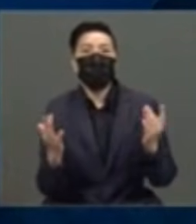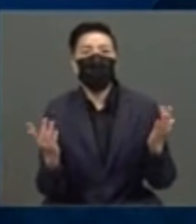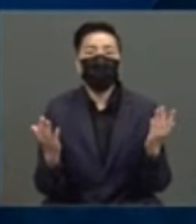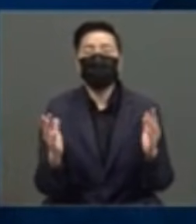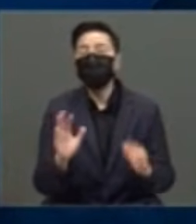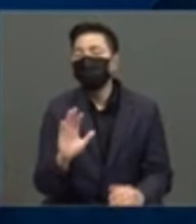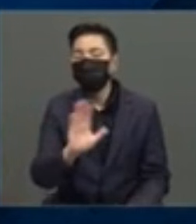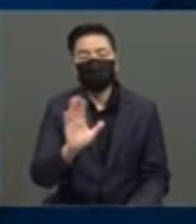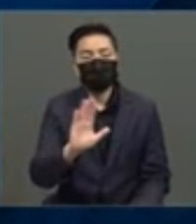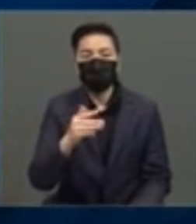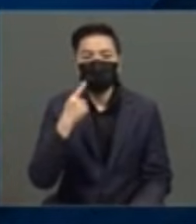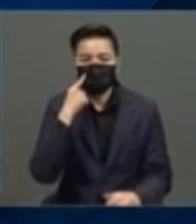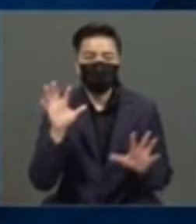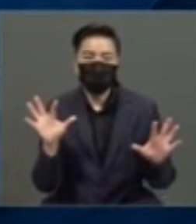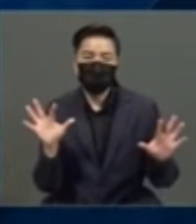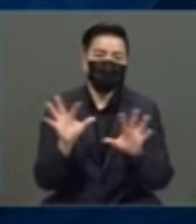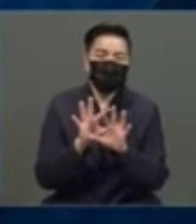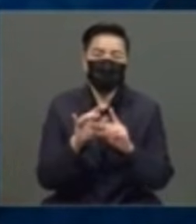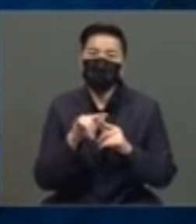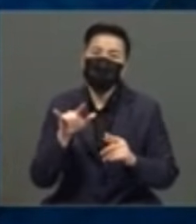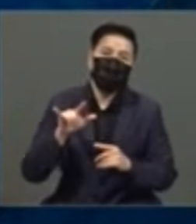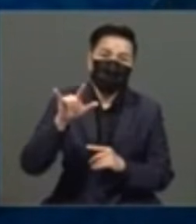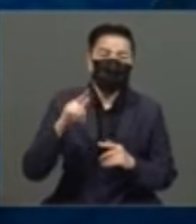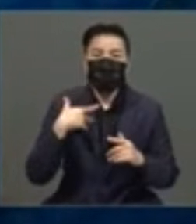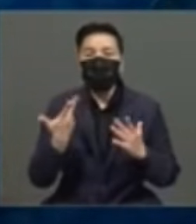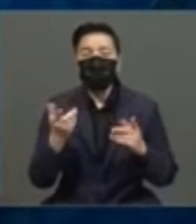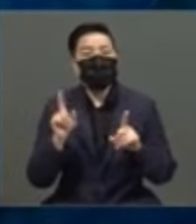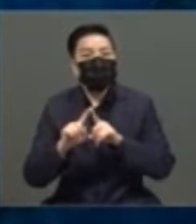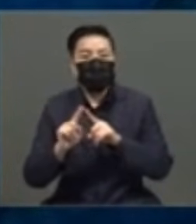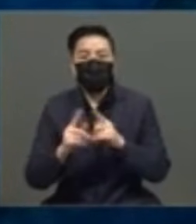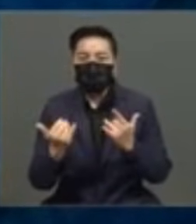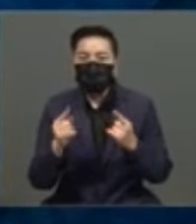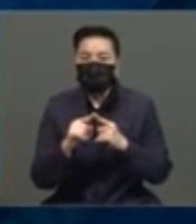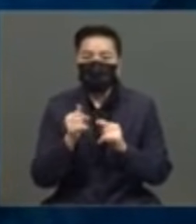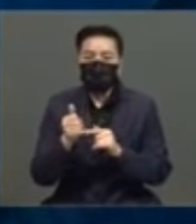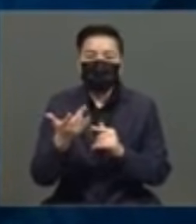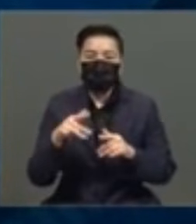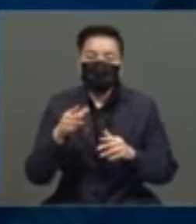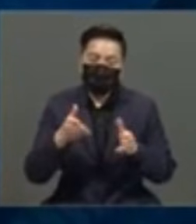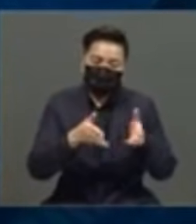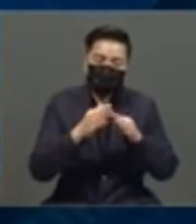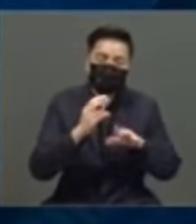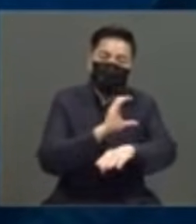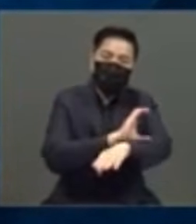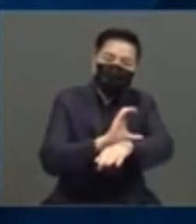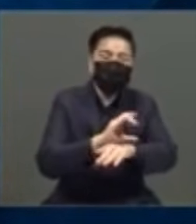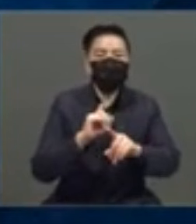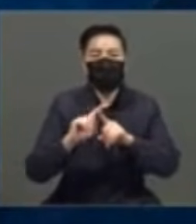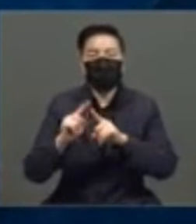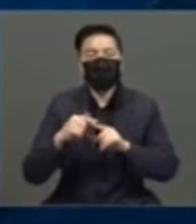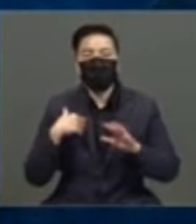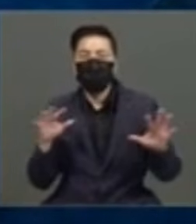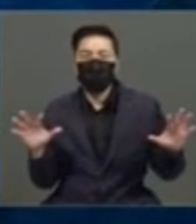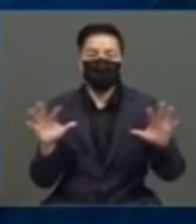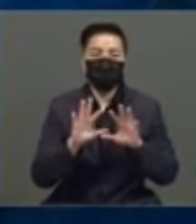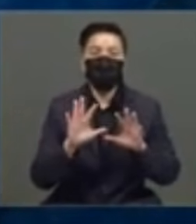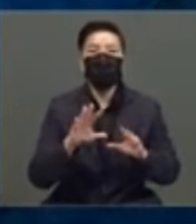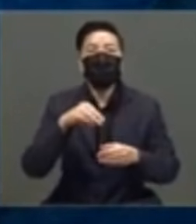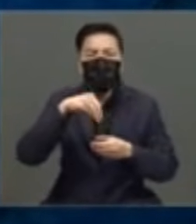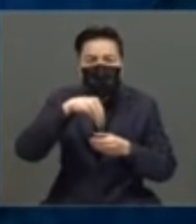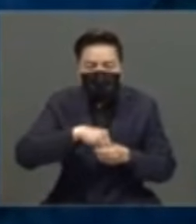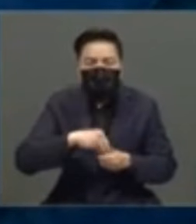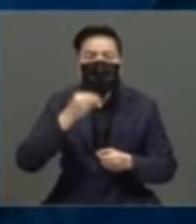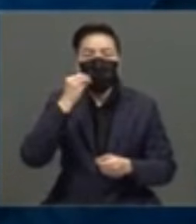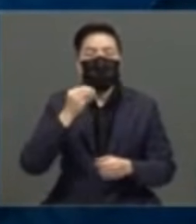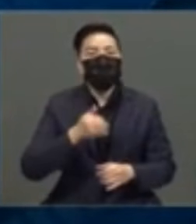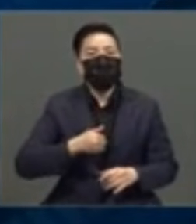ไปอัดแน่นกันที่จะขึ้นในไปออกันในชานชาลาหรือไปอะไรทั้งหลายนะครับถ้าท่านอยู่ที่ตั้งได้